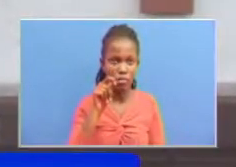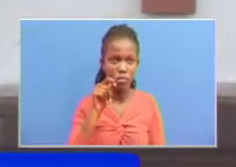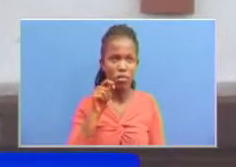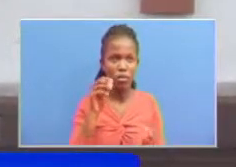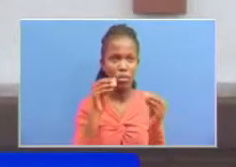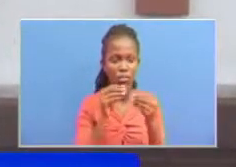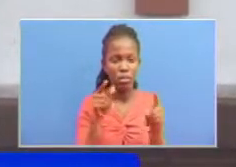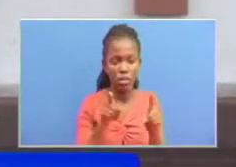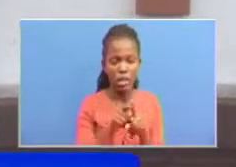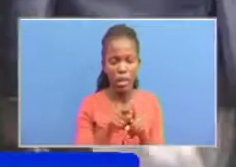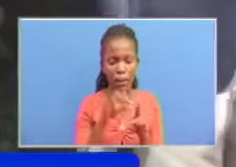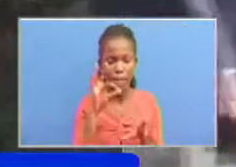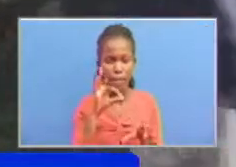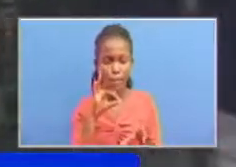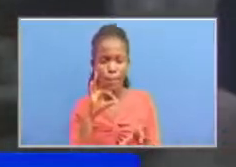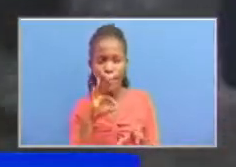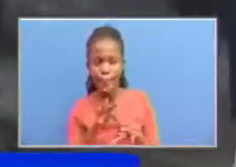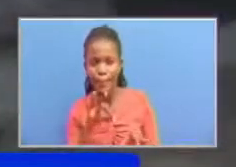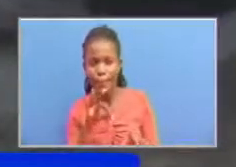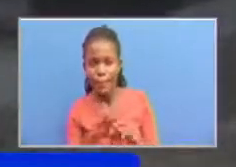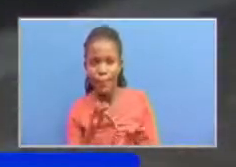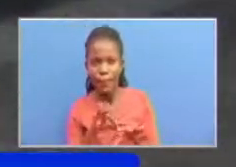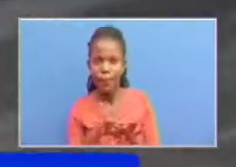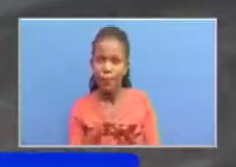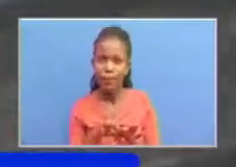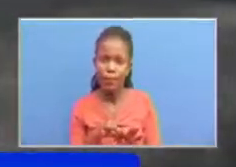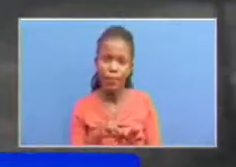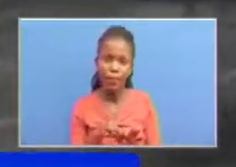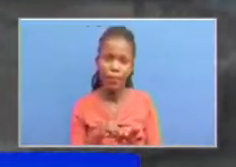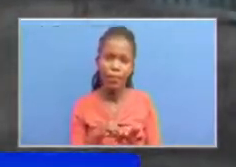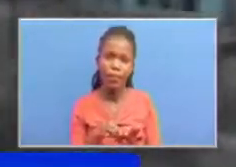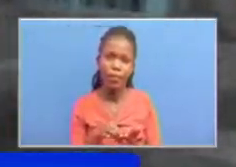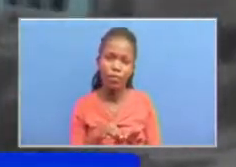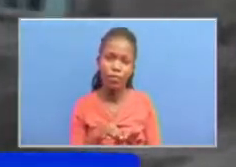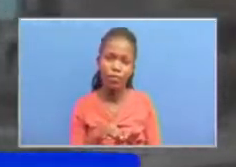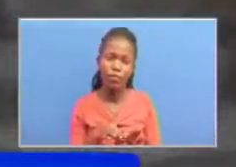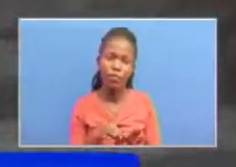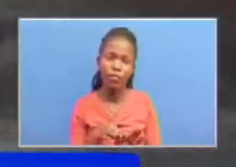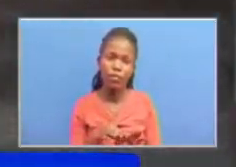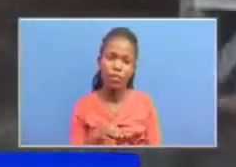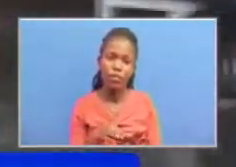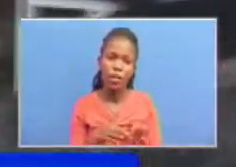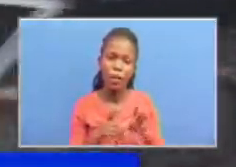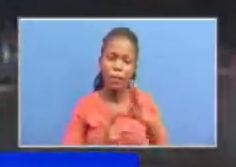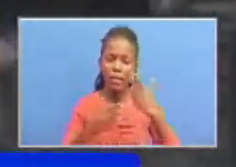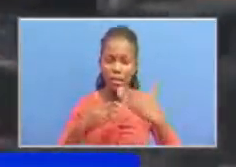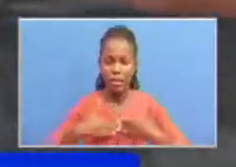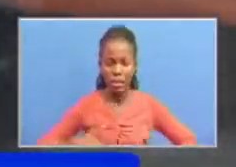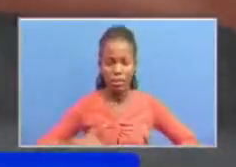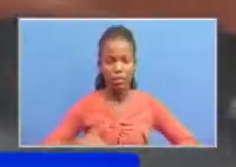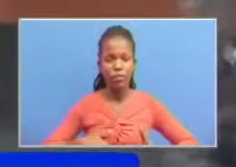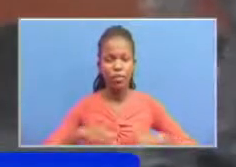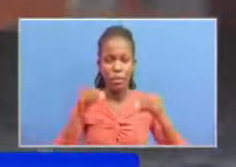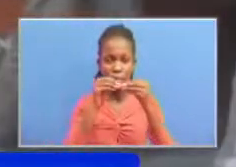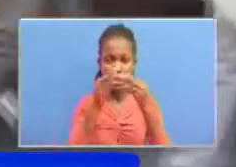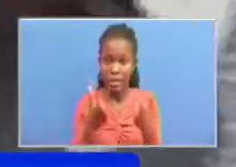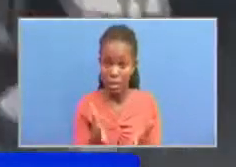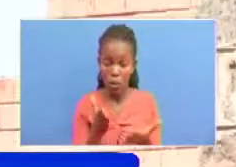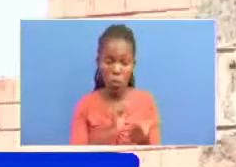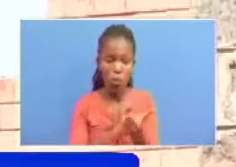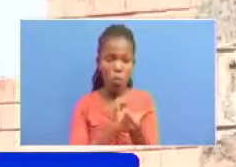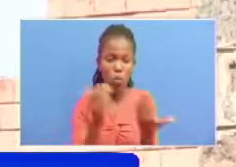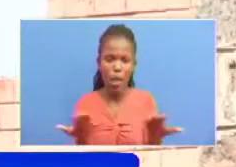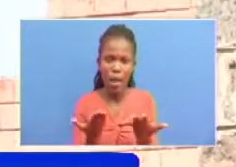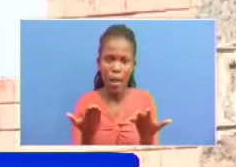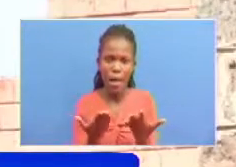kukuna kula kusakuwa a member manza manene. Kwa na mvya wa uiti. Umba na usu na uloa ilita kuwete vamwe a member